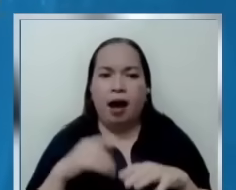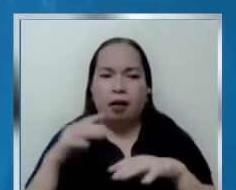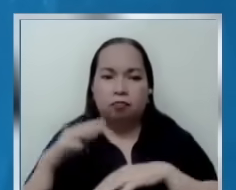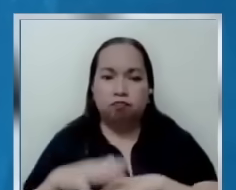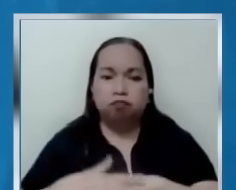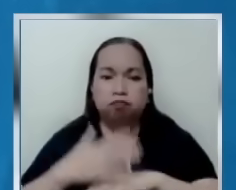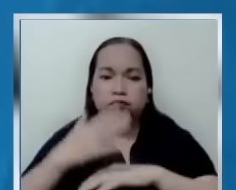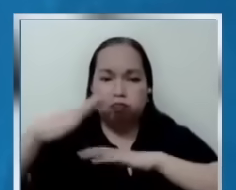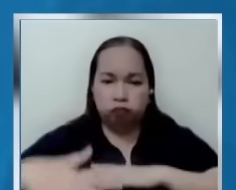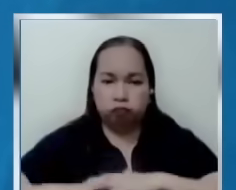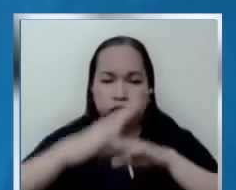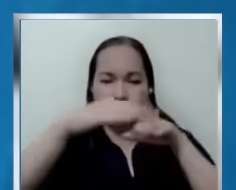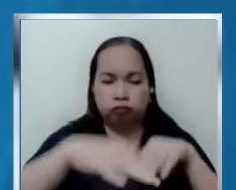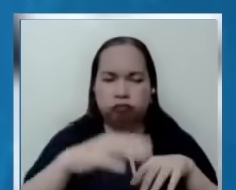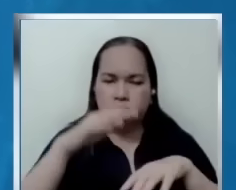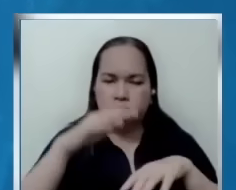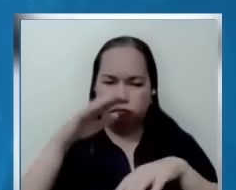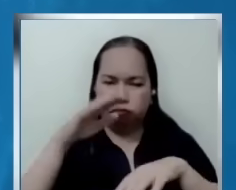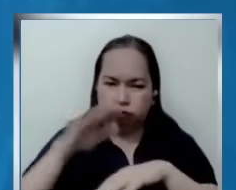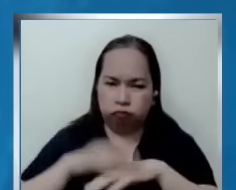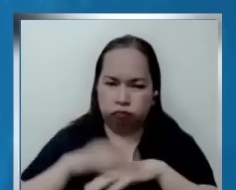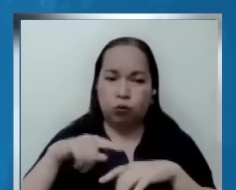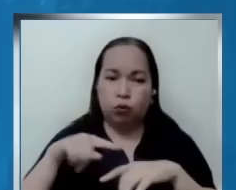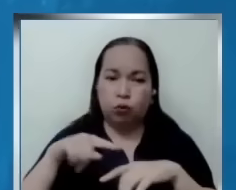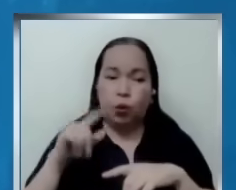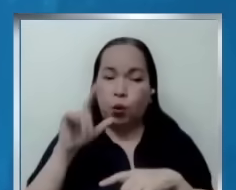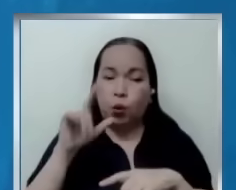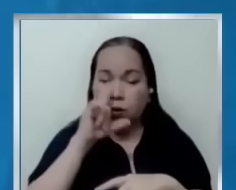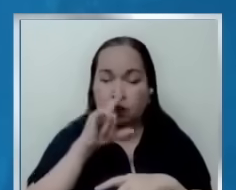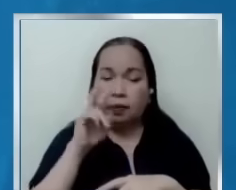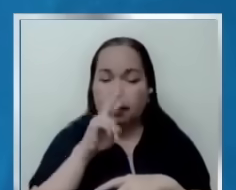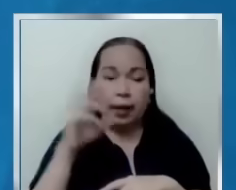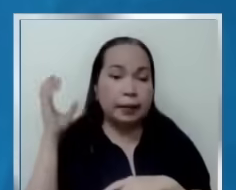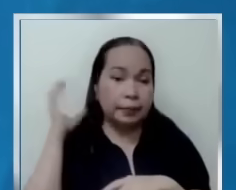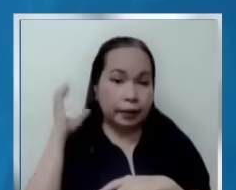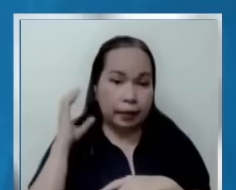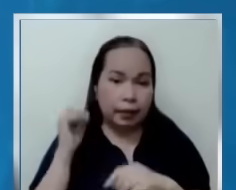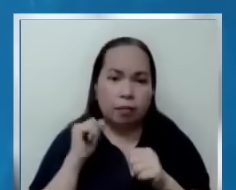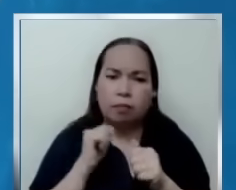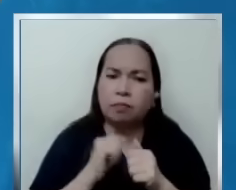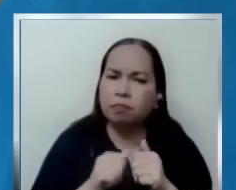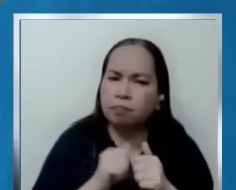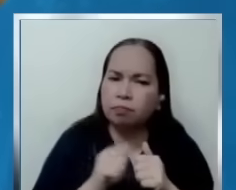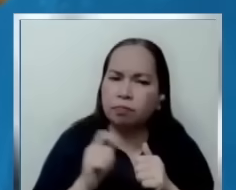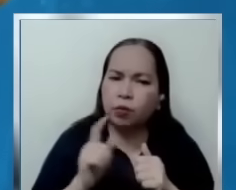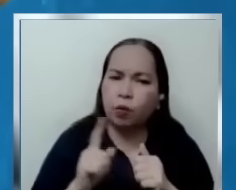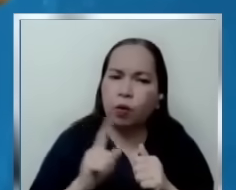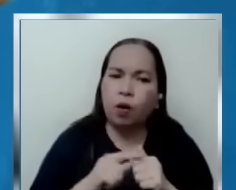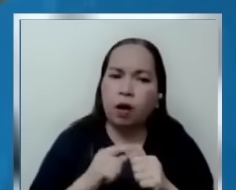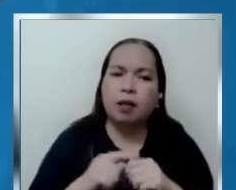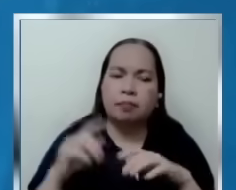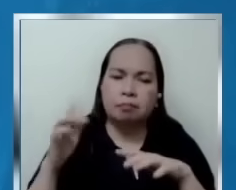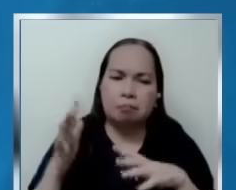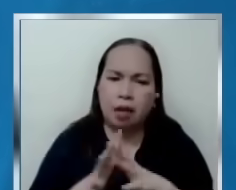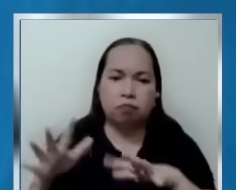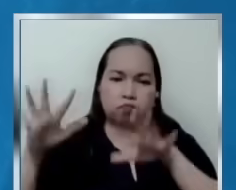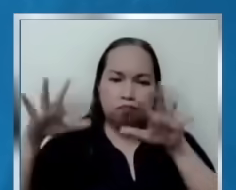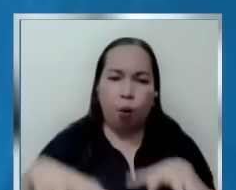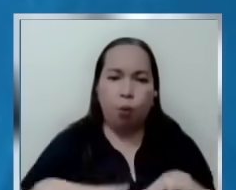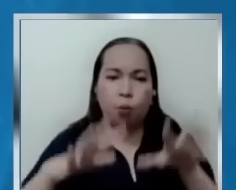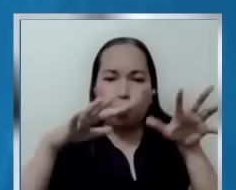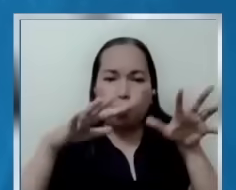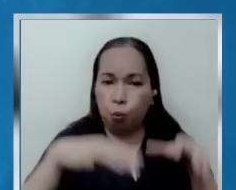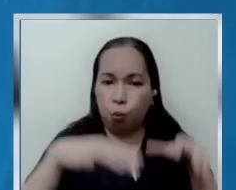at Visayas, pati sa ilang bahagi ho ng Mindanao. Ang ibig sabihin ho niyan, magiging maalon at delikado pa rin pong maglayag